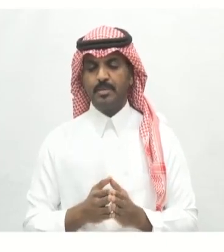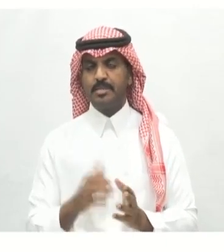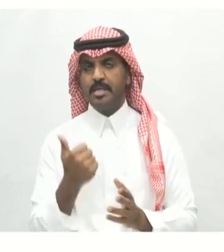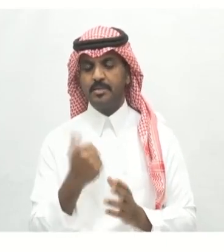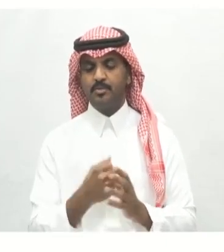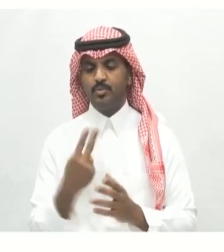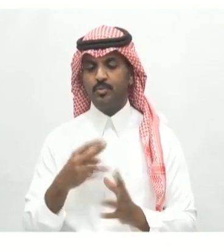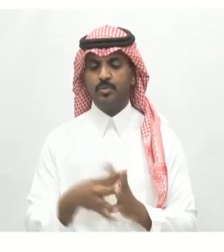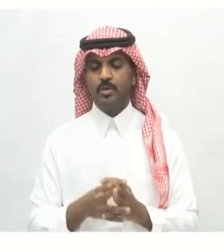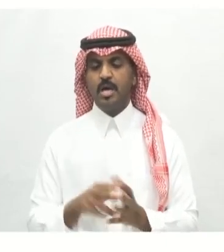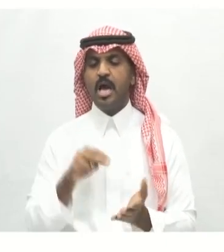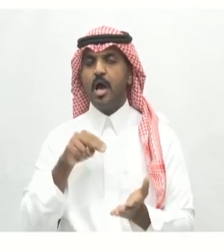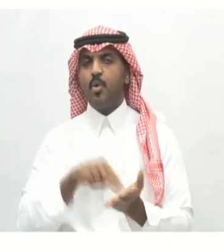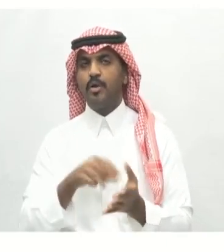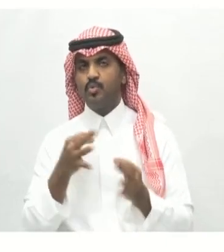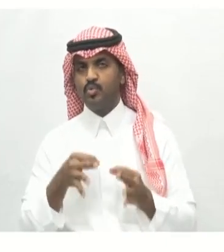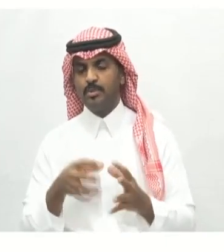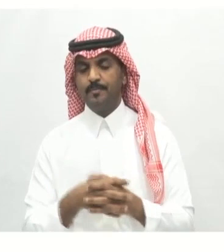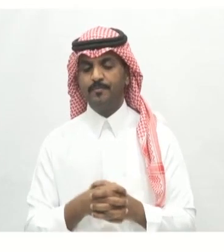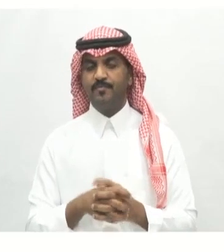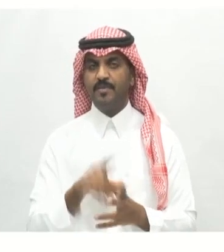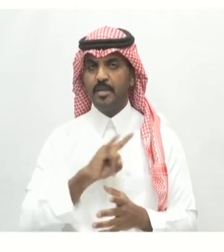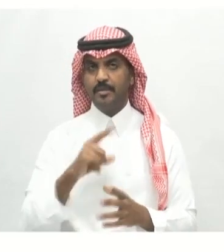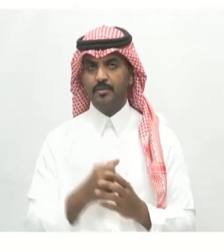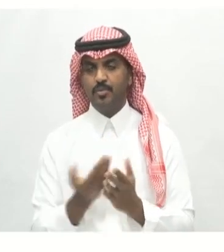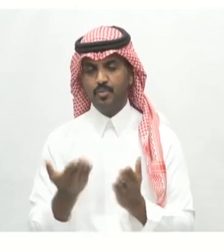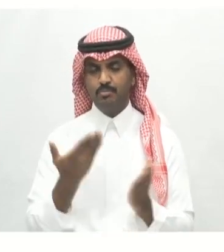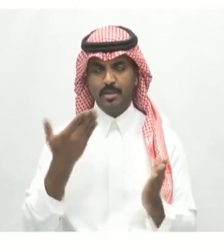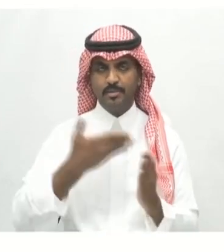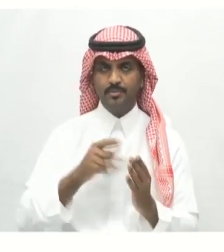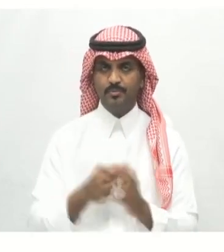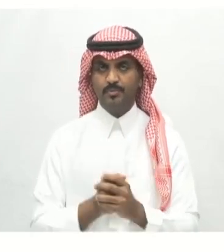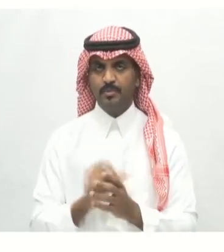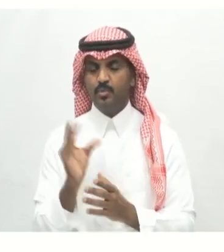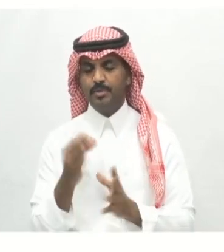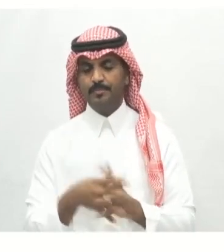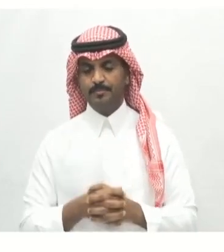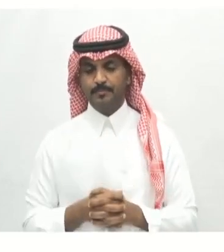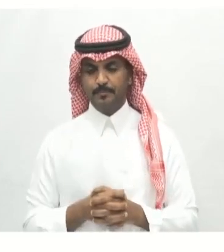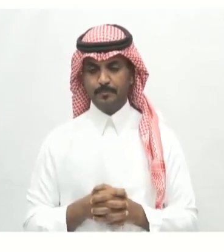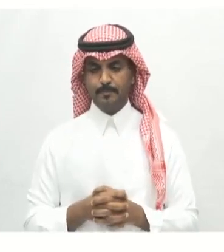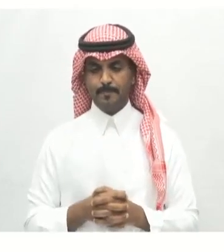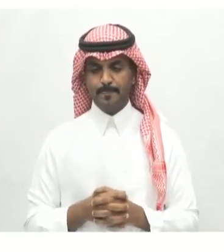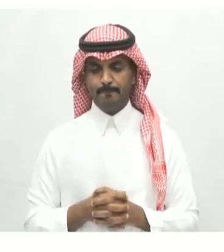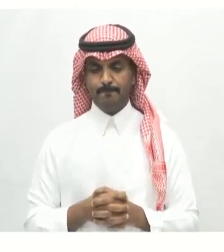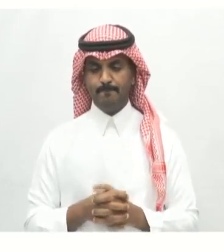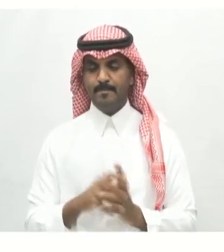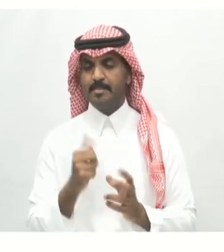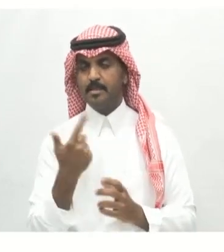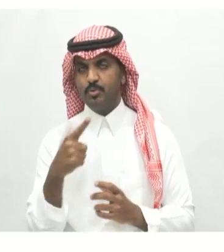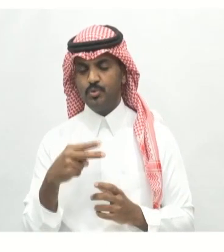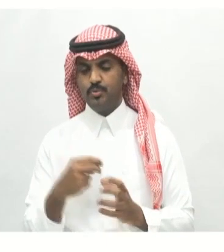26 وهو قواعد اصوليه في النهي ثم ن اختموا هذه الوحده بهذا الدرس